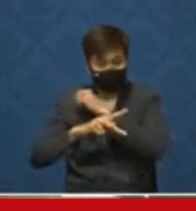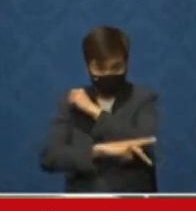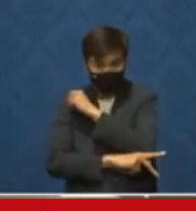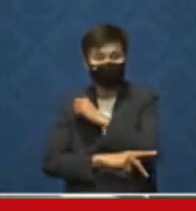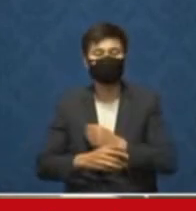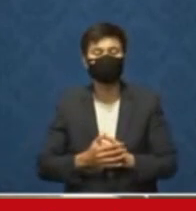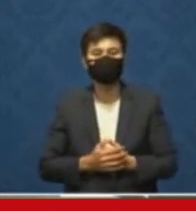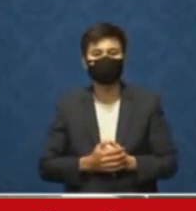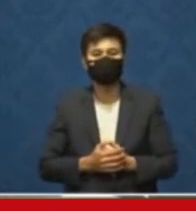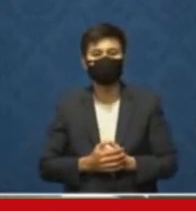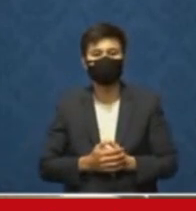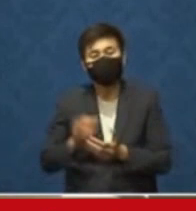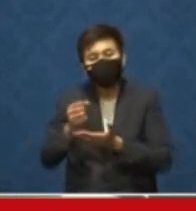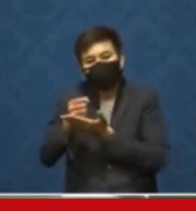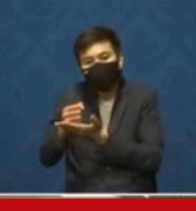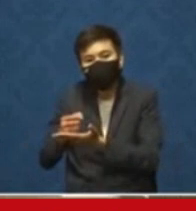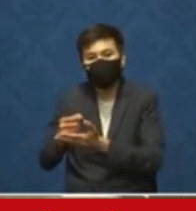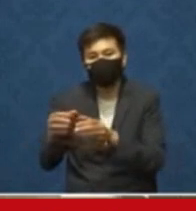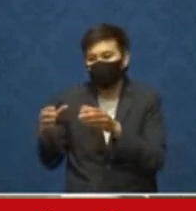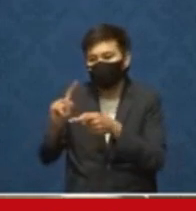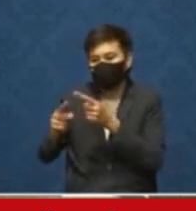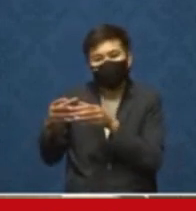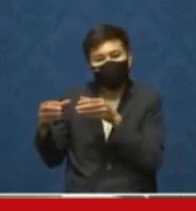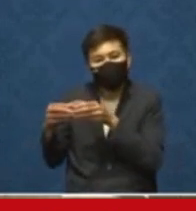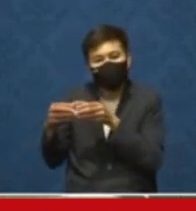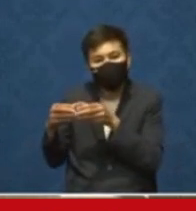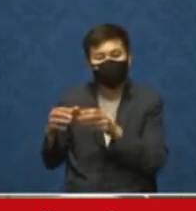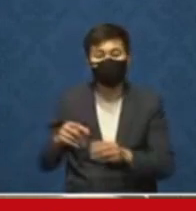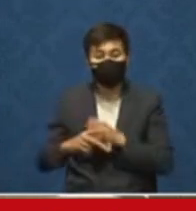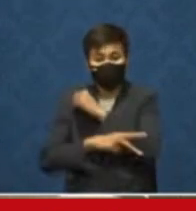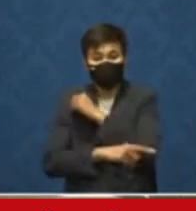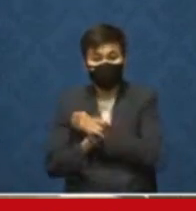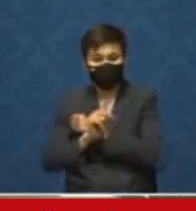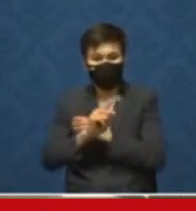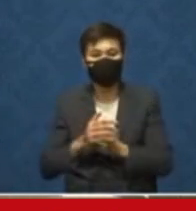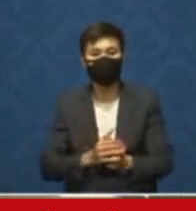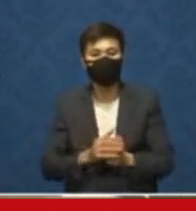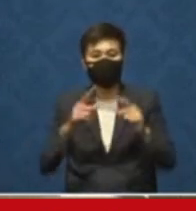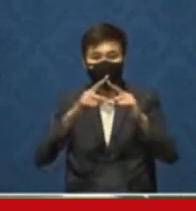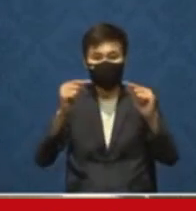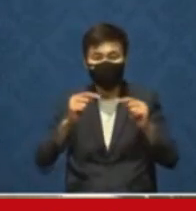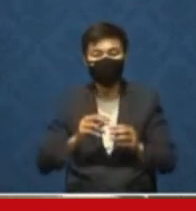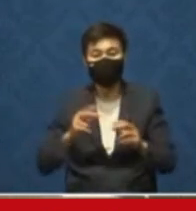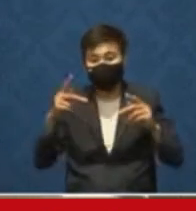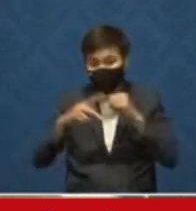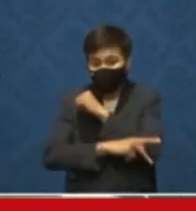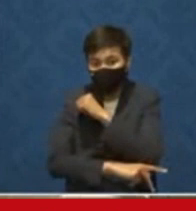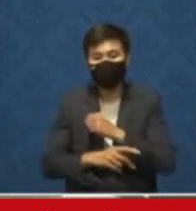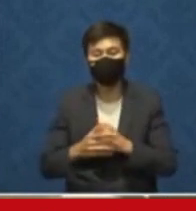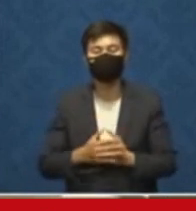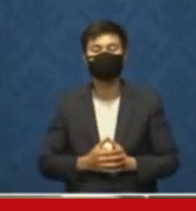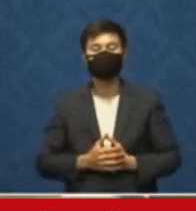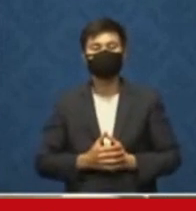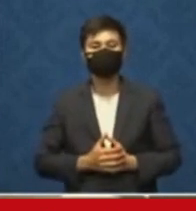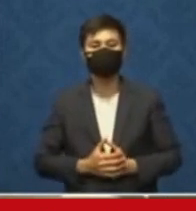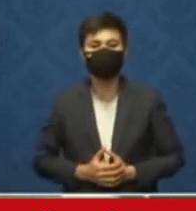หาทรัพย์ไม่เป็นไม่ว่าแต่ยังมีอารมณ์ทุจริตก็ยังมีอารมณ์เมื่อพวกพ้องของ